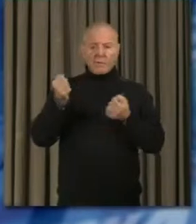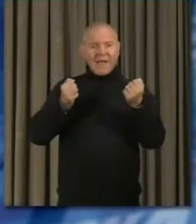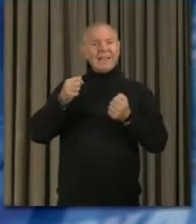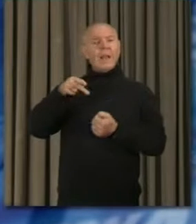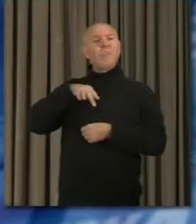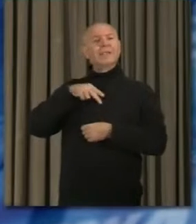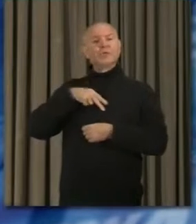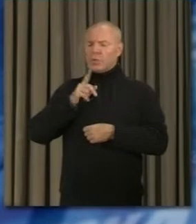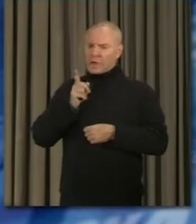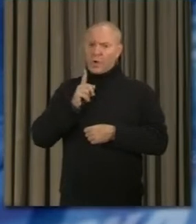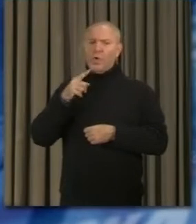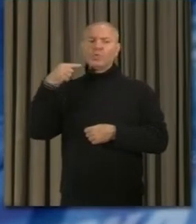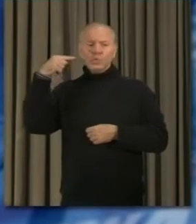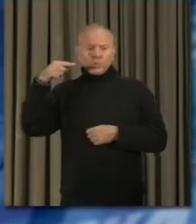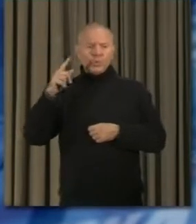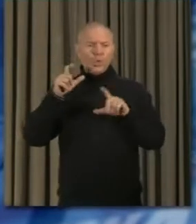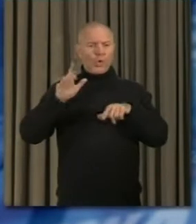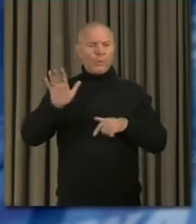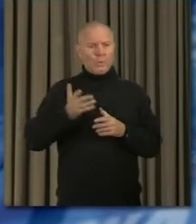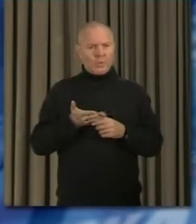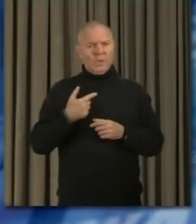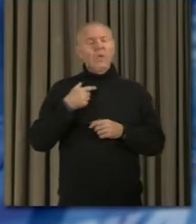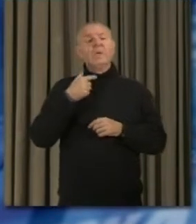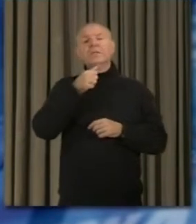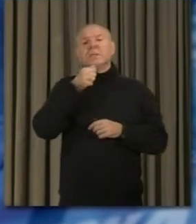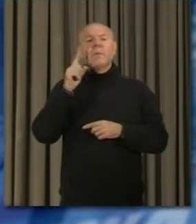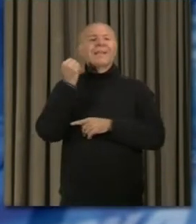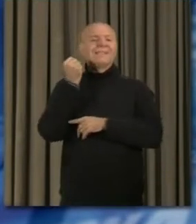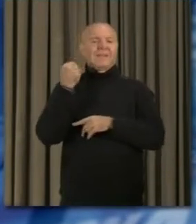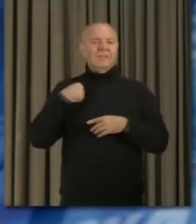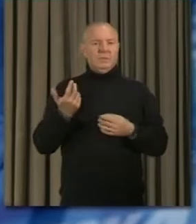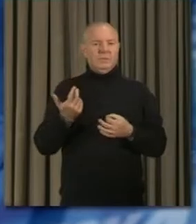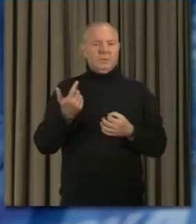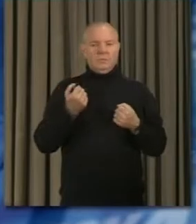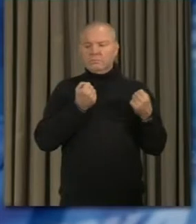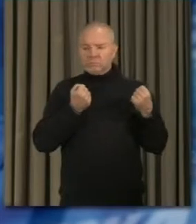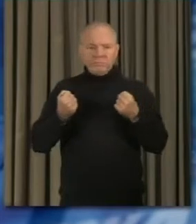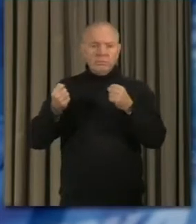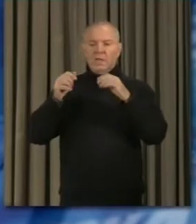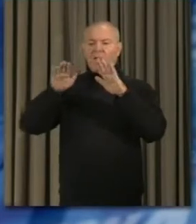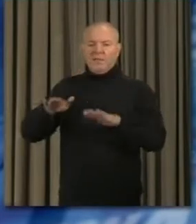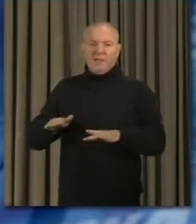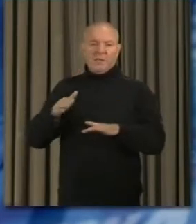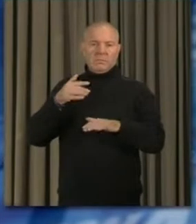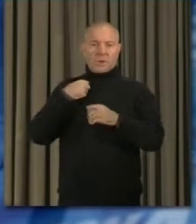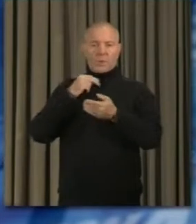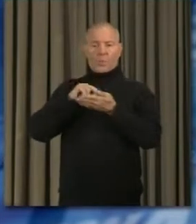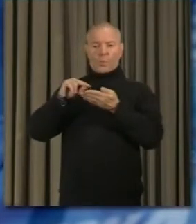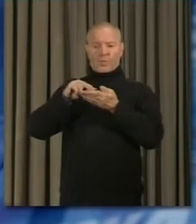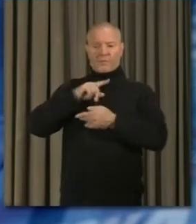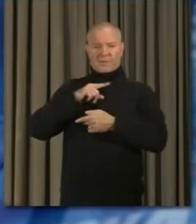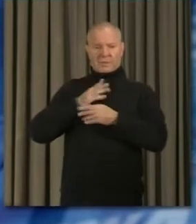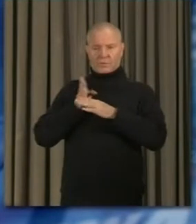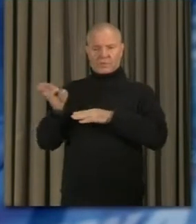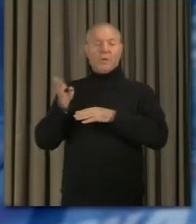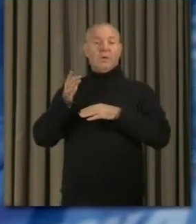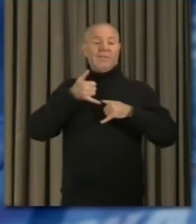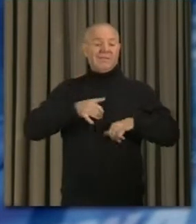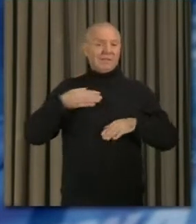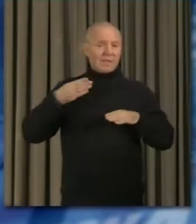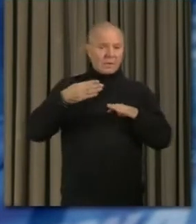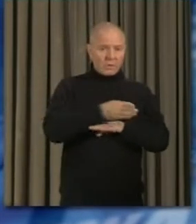'auto del comune durante le uscite fatte per motivi di servizio per il comune e mi sono fermata lungo la strada per lavorare nel mio ufficio. A casa di mio figlio